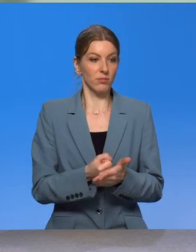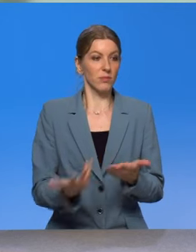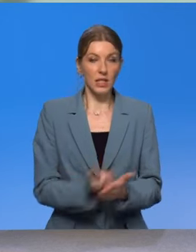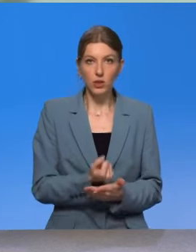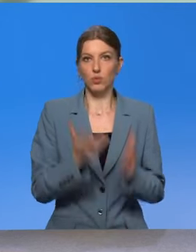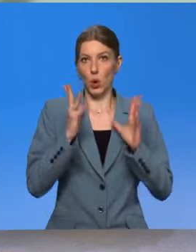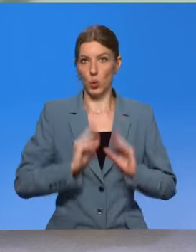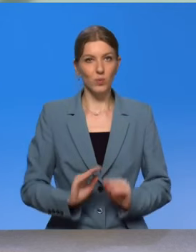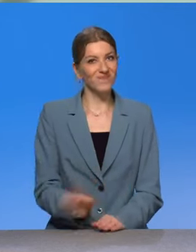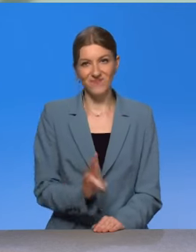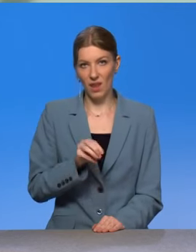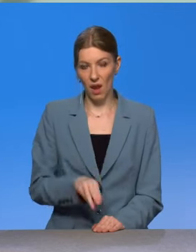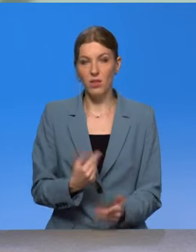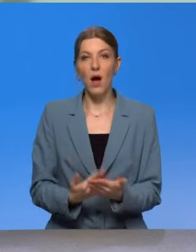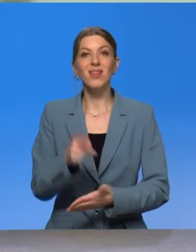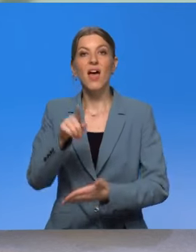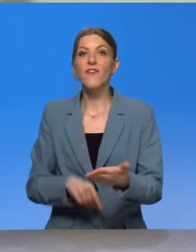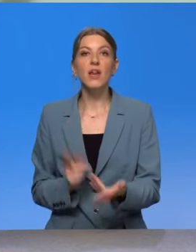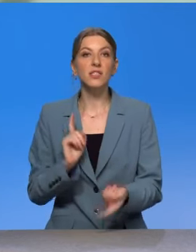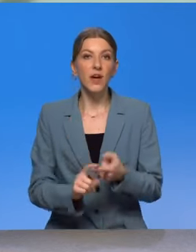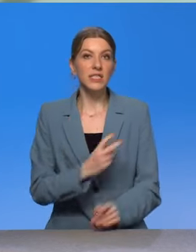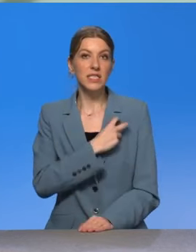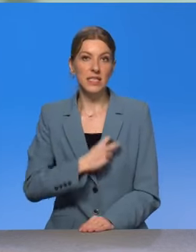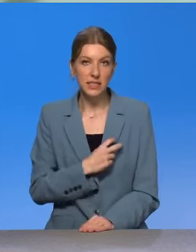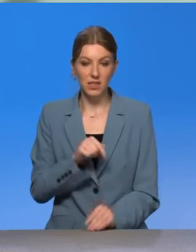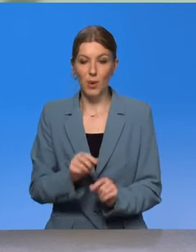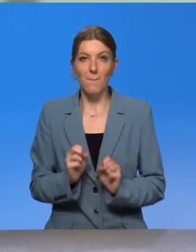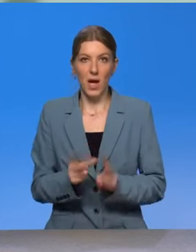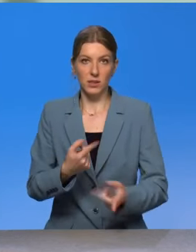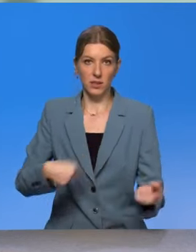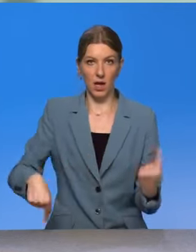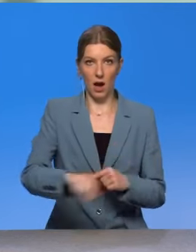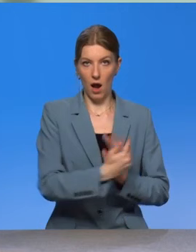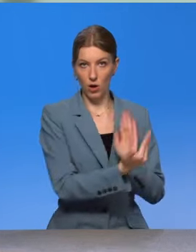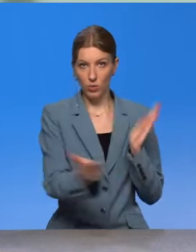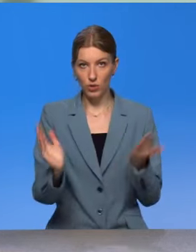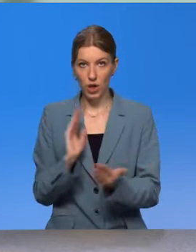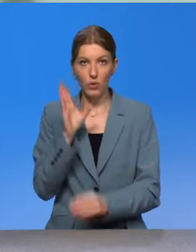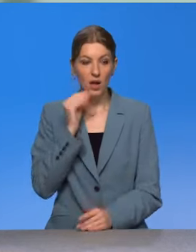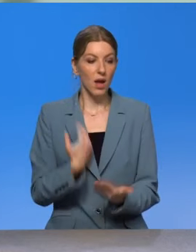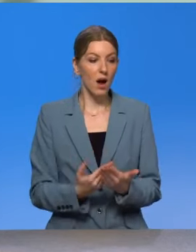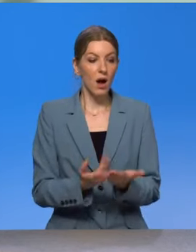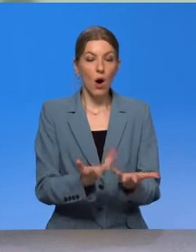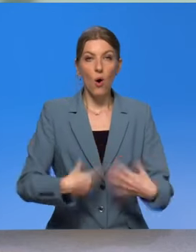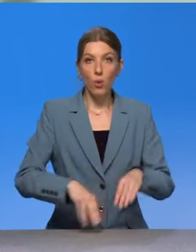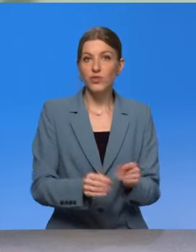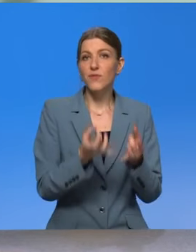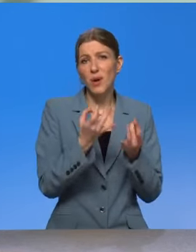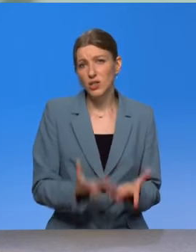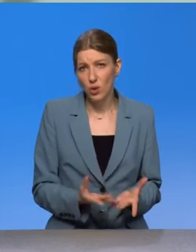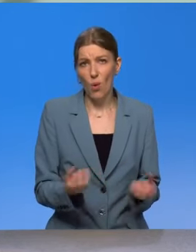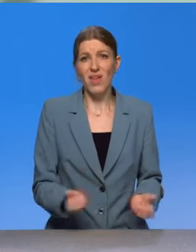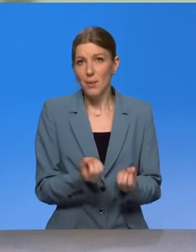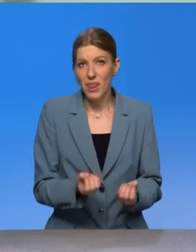с теми угрозами, которые окружают человека. Когда простое элементарное общество, то, соответственно, вот этих рисков, угроз достаточно мало, все друг